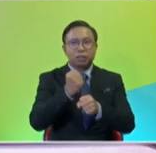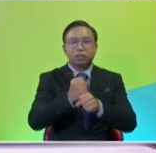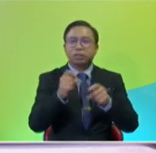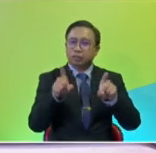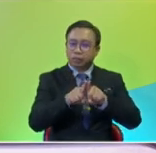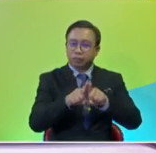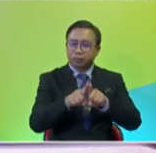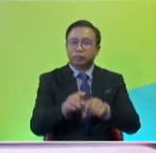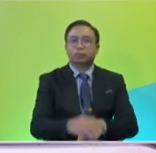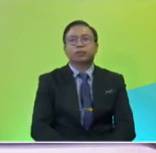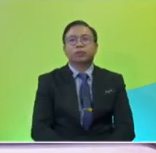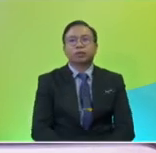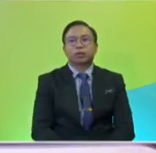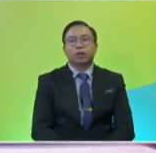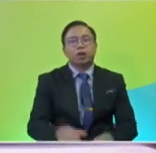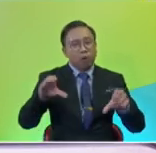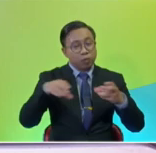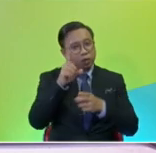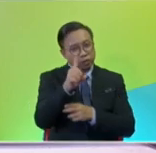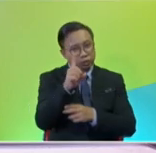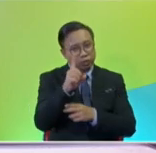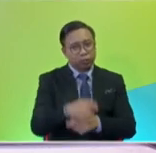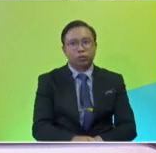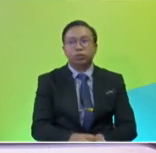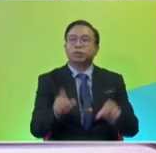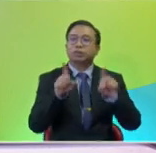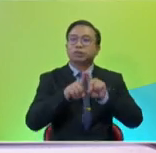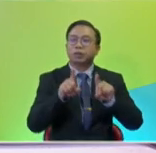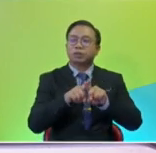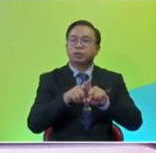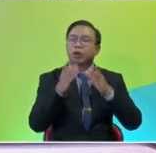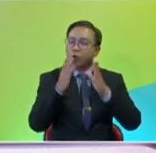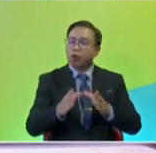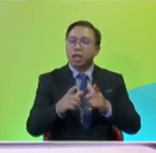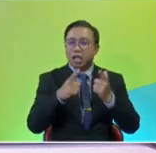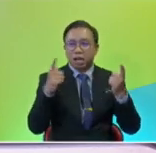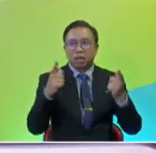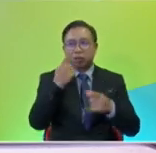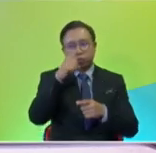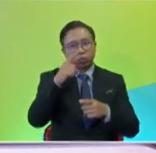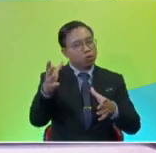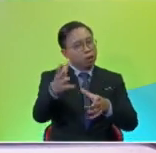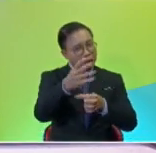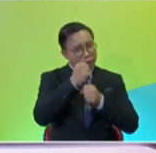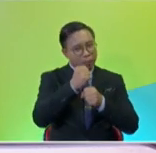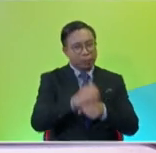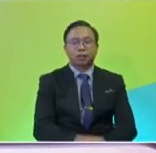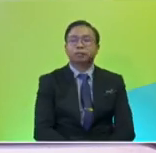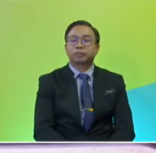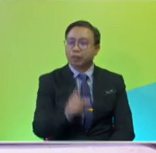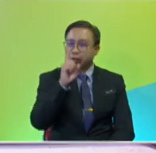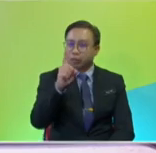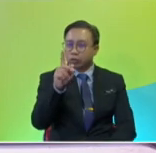kerana kerjasama iaitu melakukan sesuatu bersama-sama orang lain untuk mendapatkan